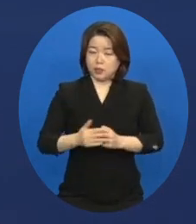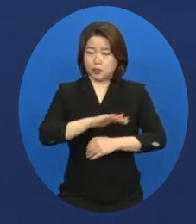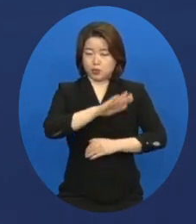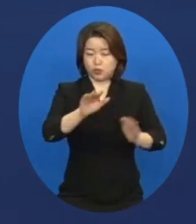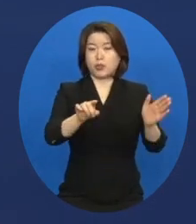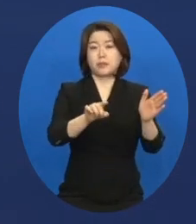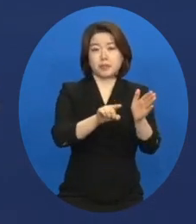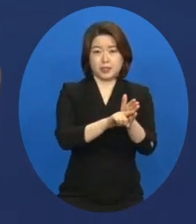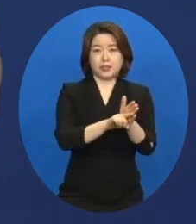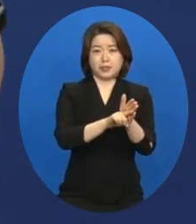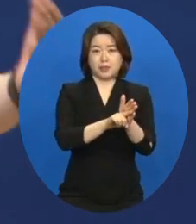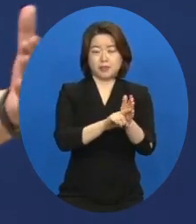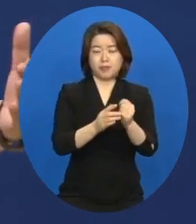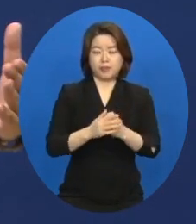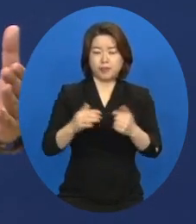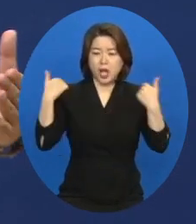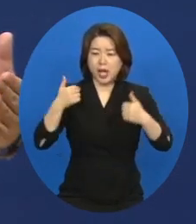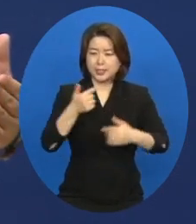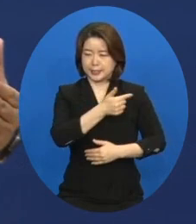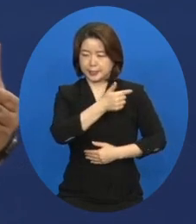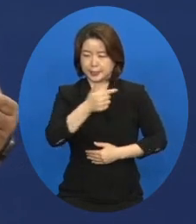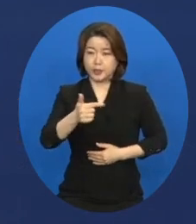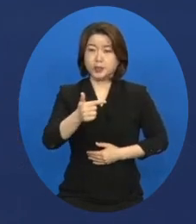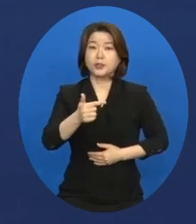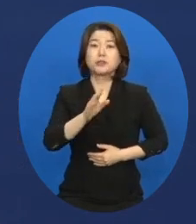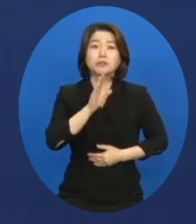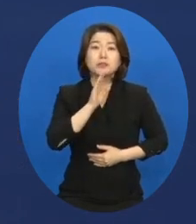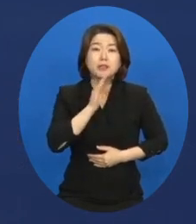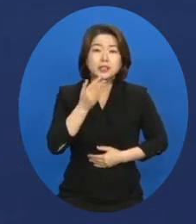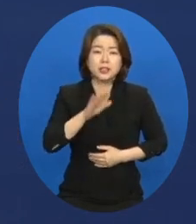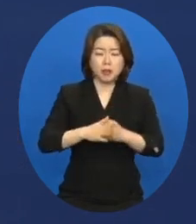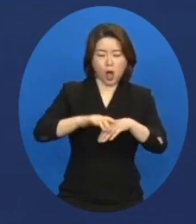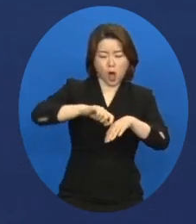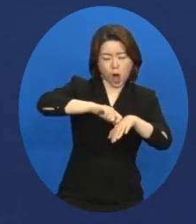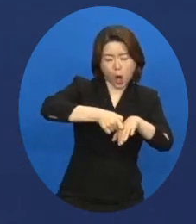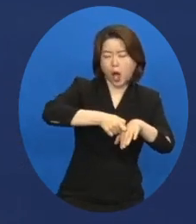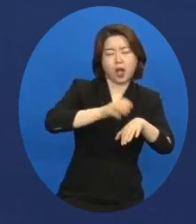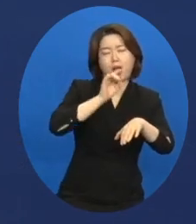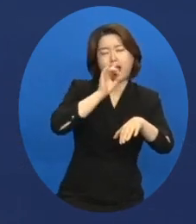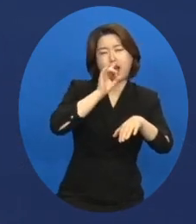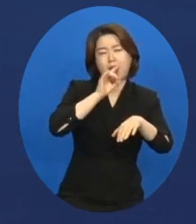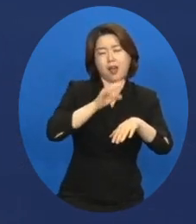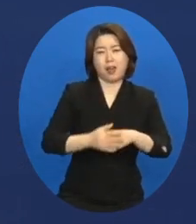믿음이 항상 커야 하지만 어거지가 되면 안 됩니다.